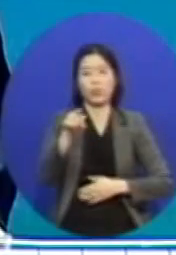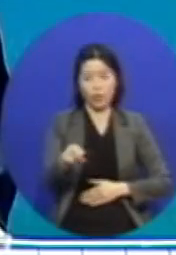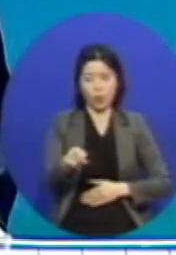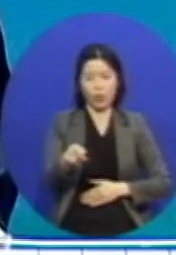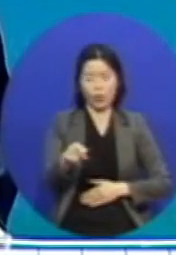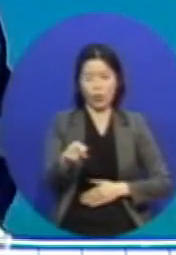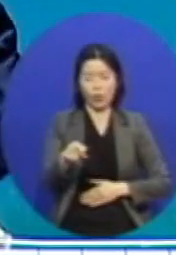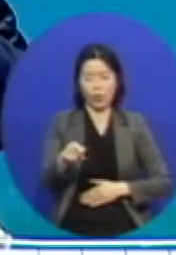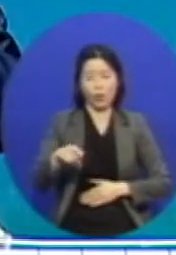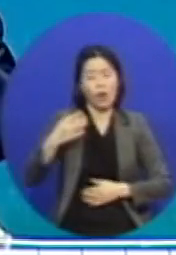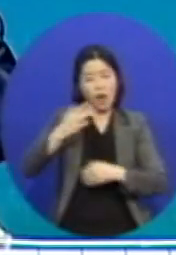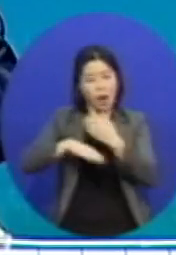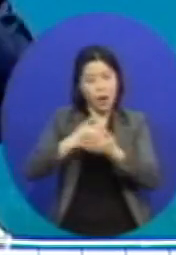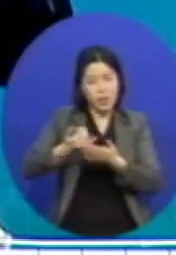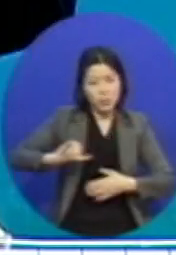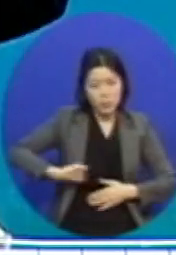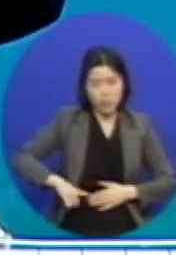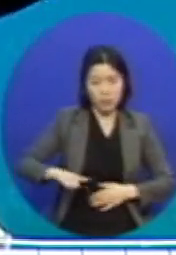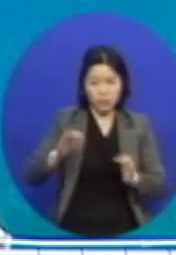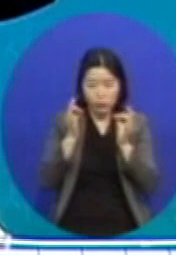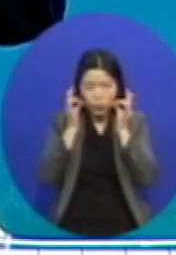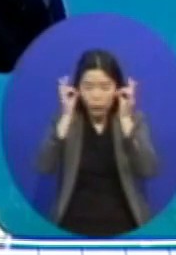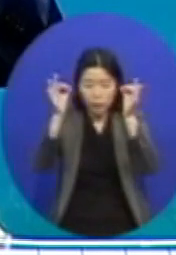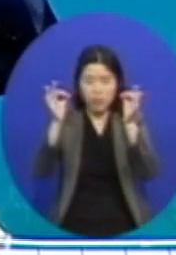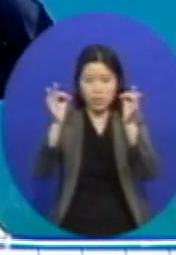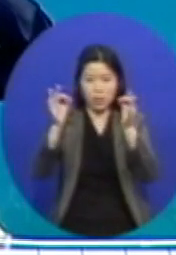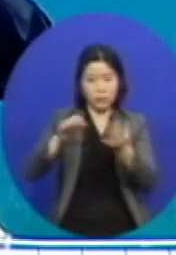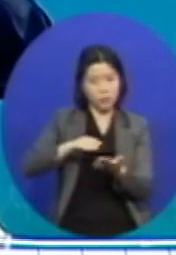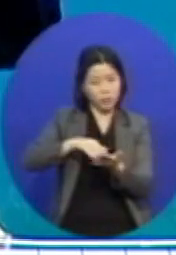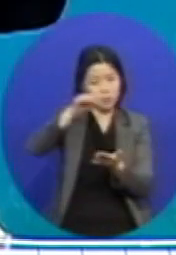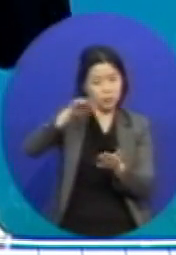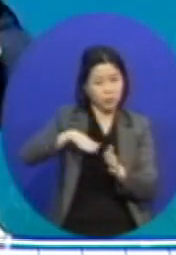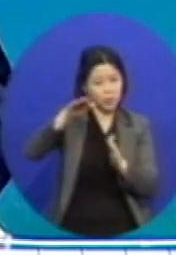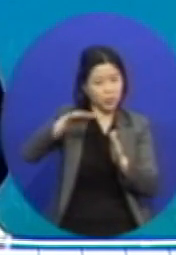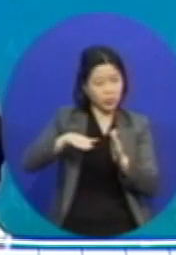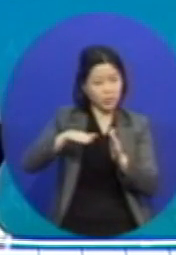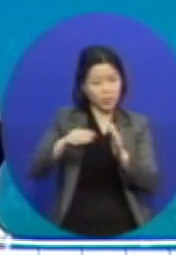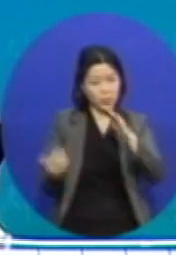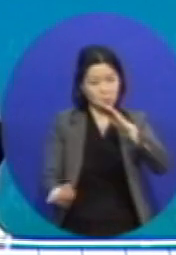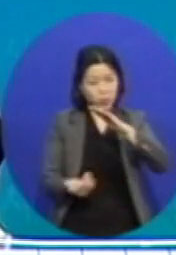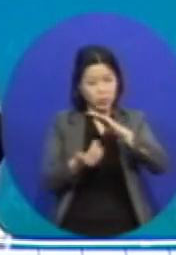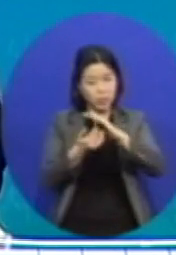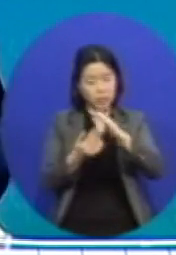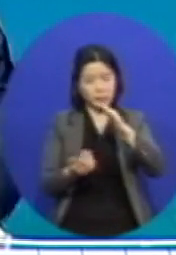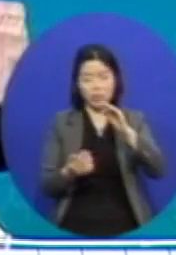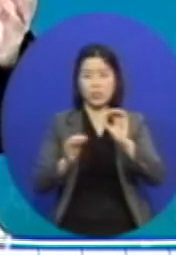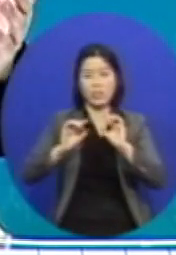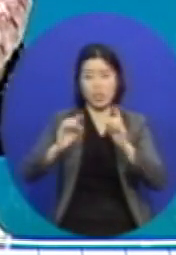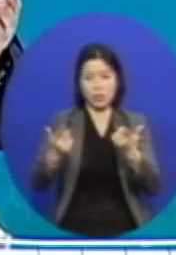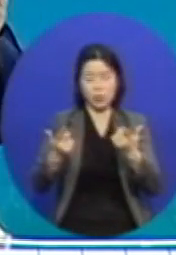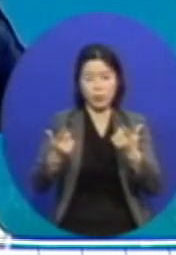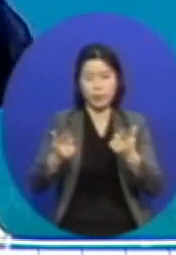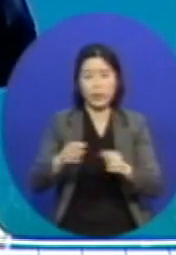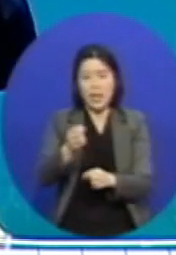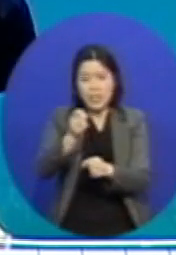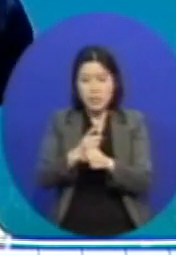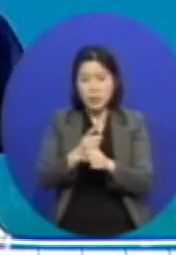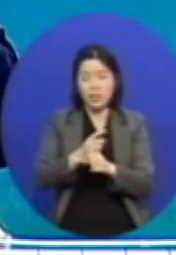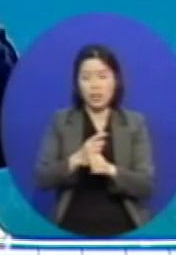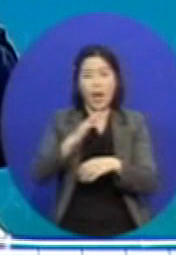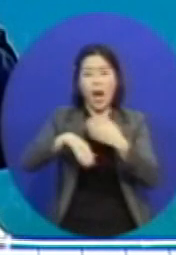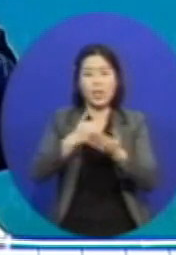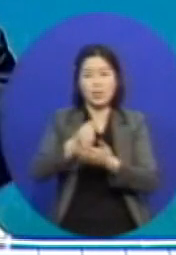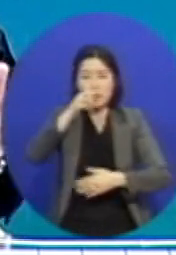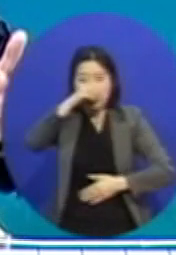하나님의 자녀는 노력에서 수준에 도달 했기 때문에 이루어지는 게 아니고 이미 하나님이 거저 주시는